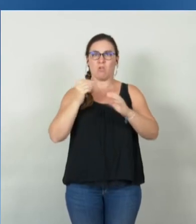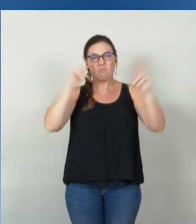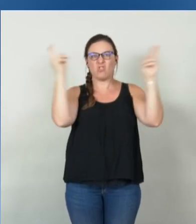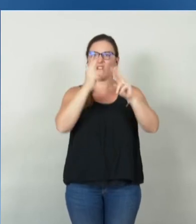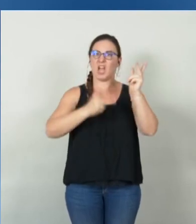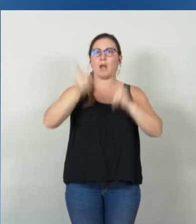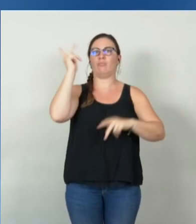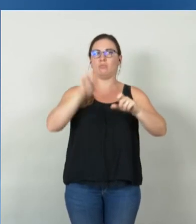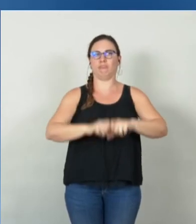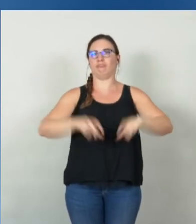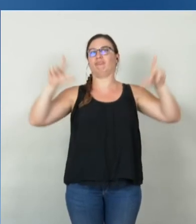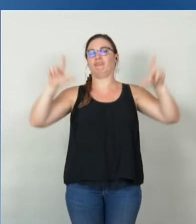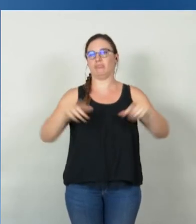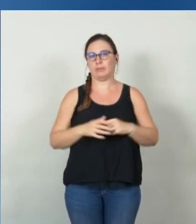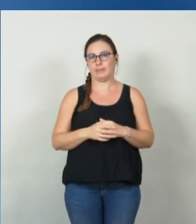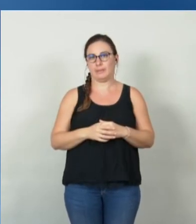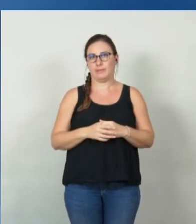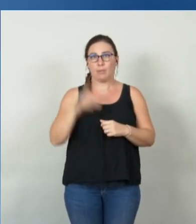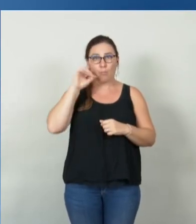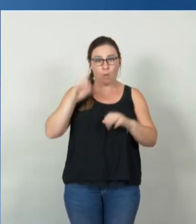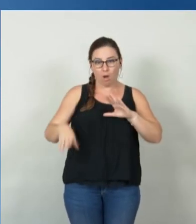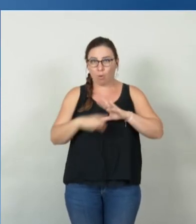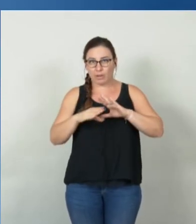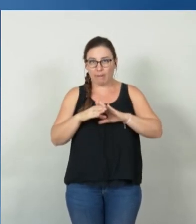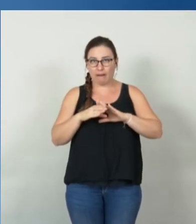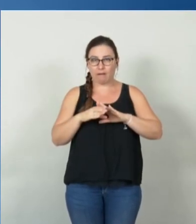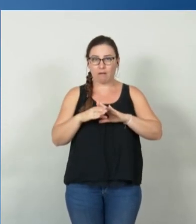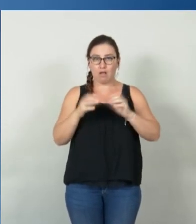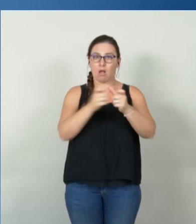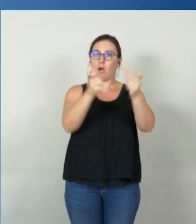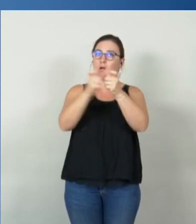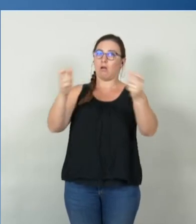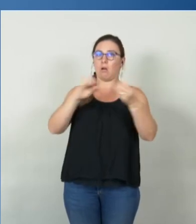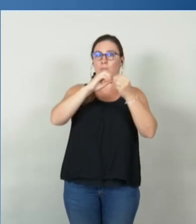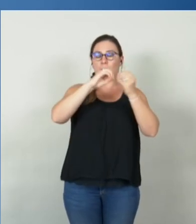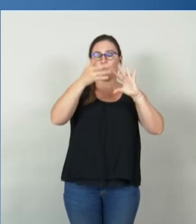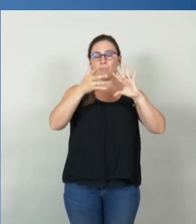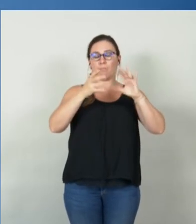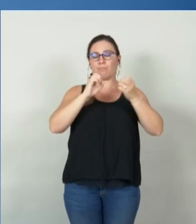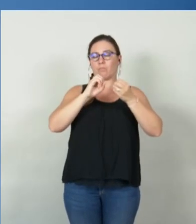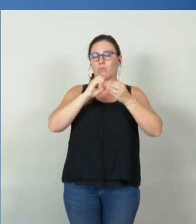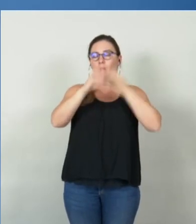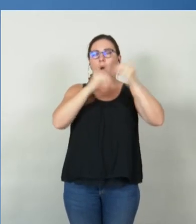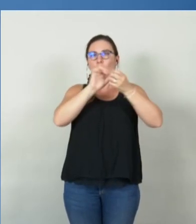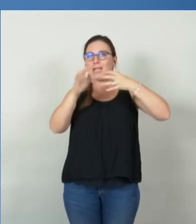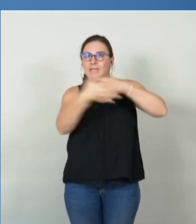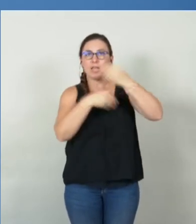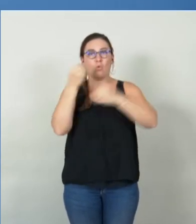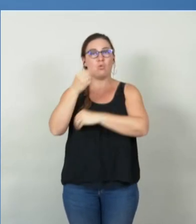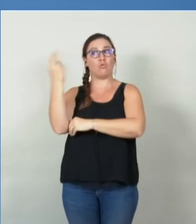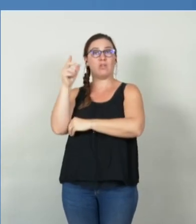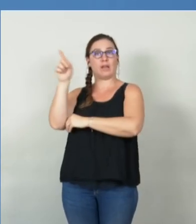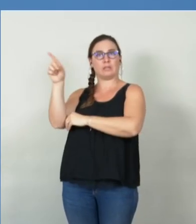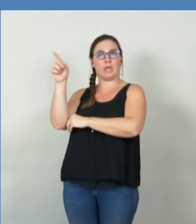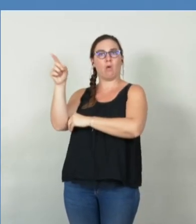alors même que elle pose en préambule l'exemple d'entreprise mondialisée ou de l'UGEA qui se situe eux à une échelle